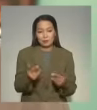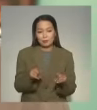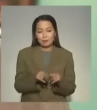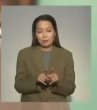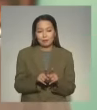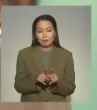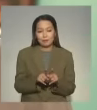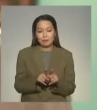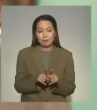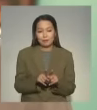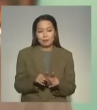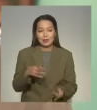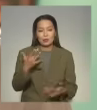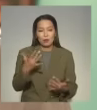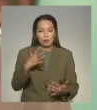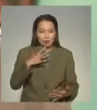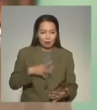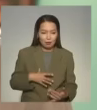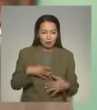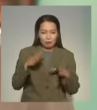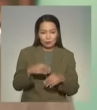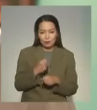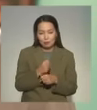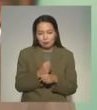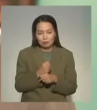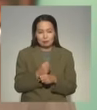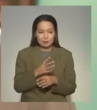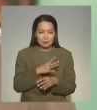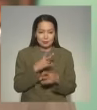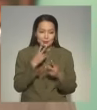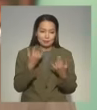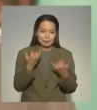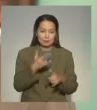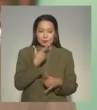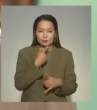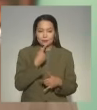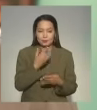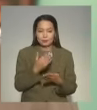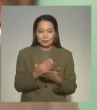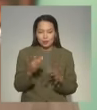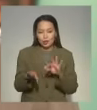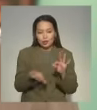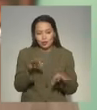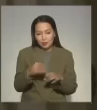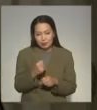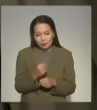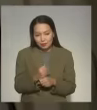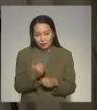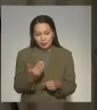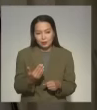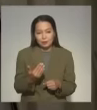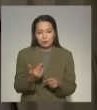труд. Здесь надо терпение и усидчивость. Ну, прежде всего, надо знать чертежи, механику